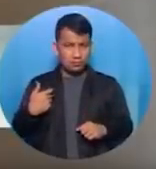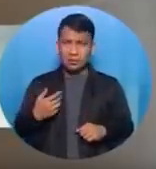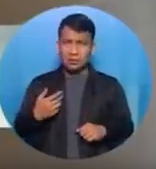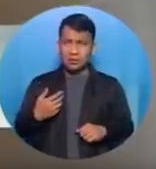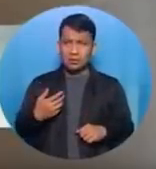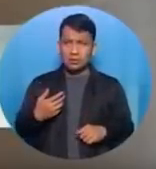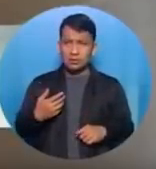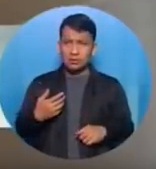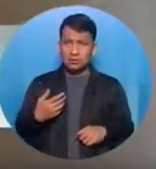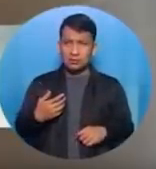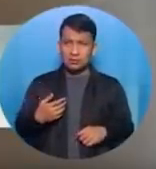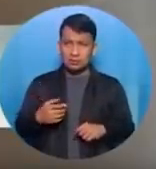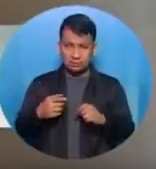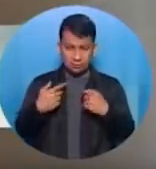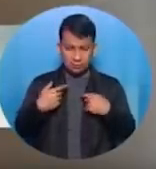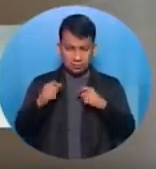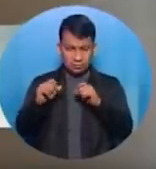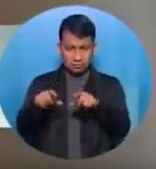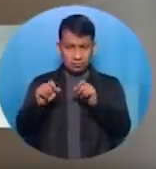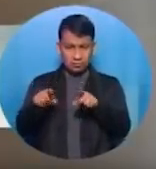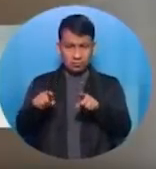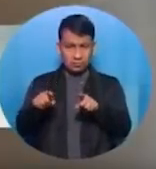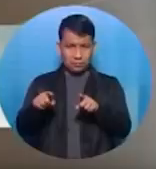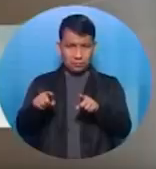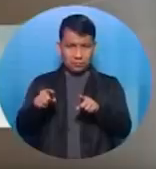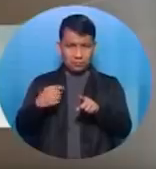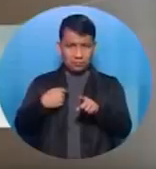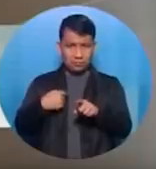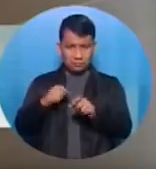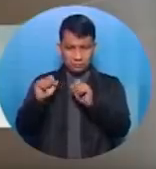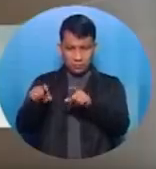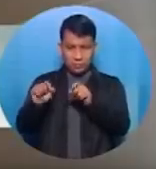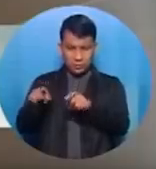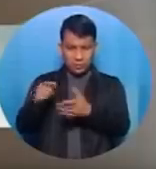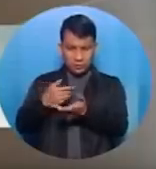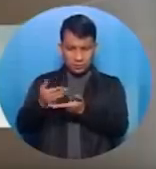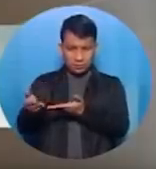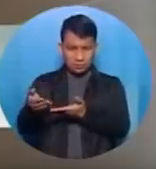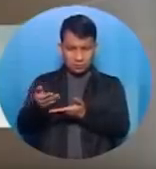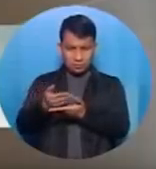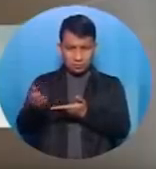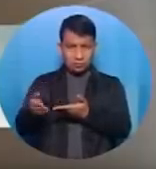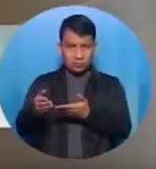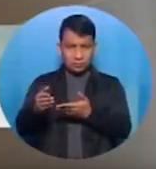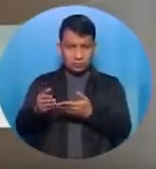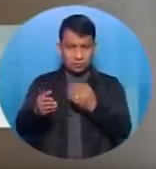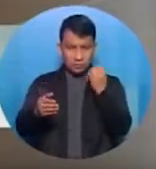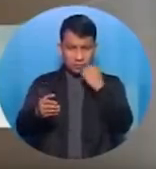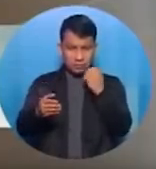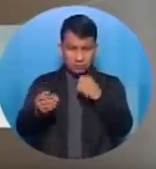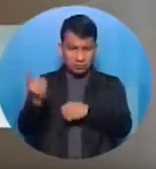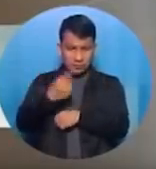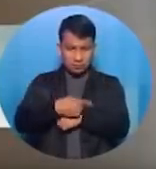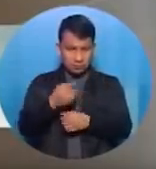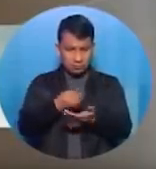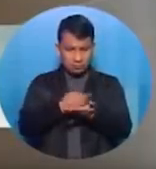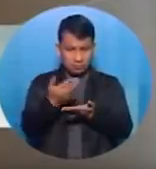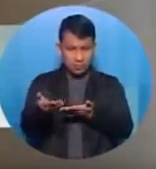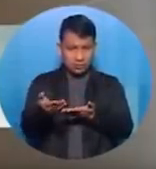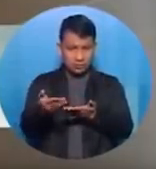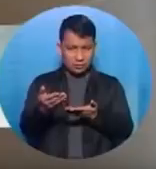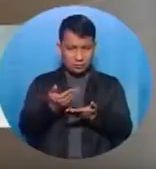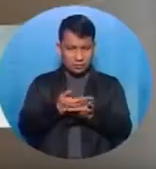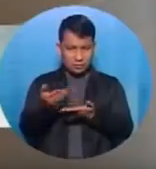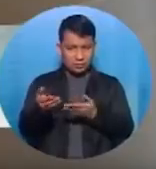ngayon, sir. May tindahan po ako na babayaran doon. At saka, araw-araw po, pinapadala po namin sila ng pera pangbili ng